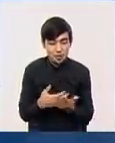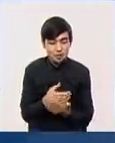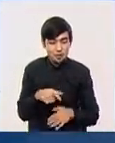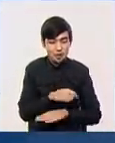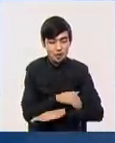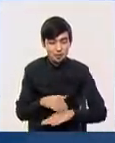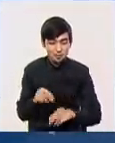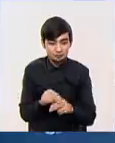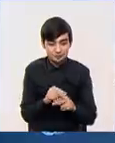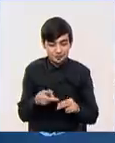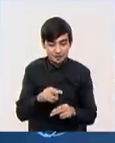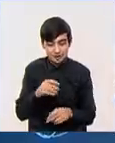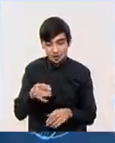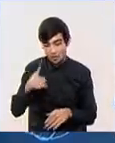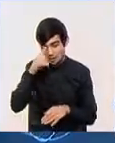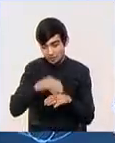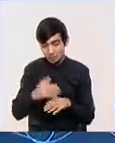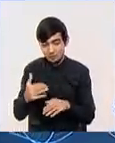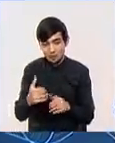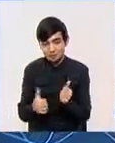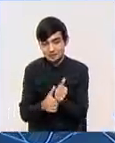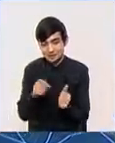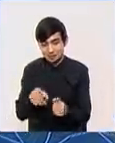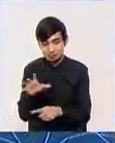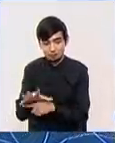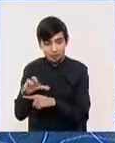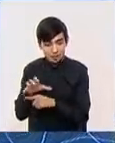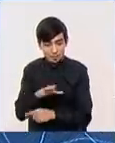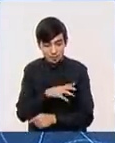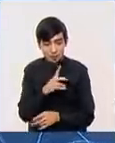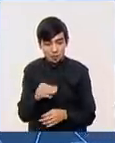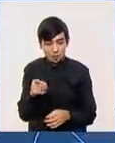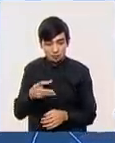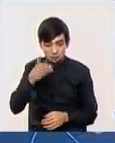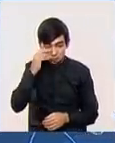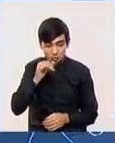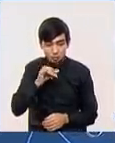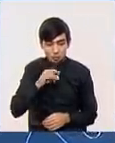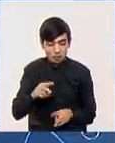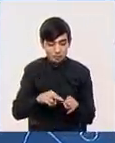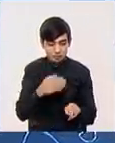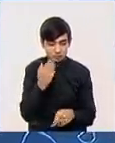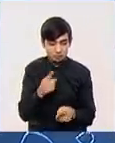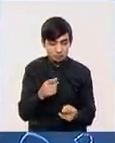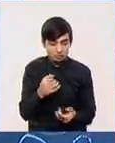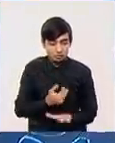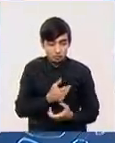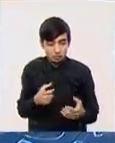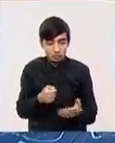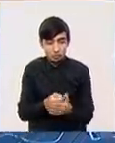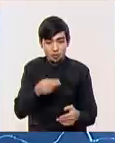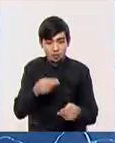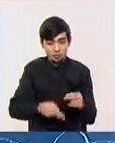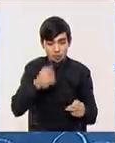үшін аудан әкімінің орынбасары қатаң сөгіс салған еді. Бірақ бұл жағдай оған сабақ болмаған секілді. Жергілікті тұрғындар жылдың